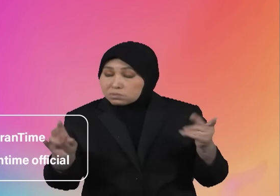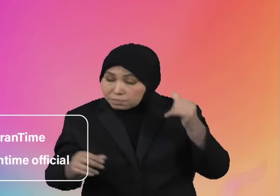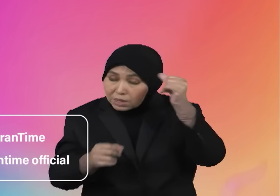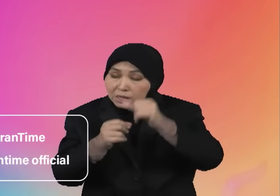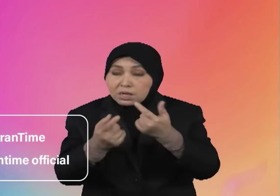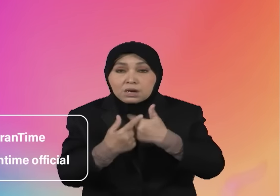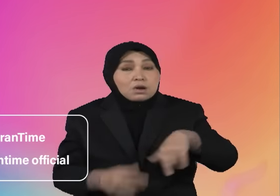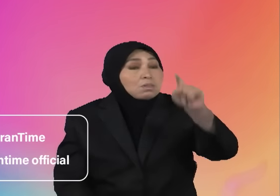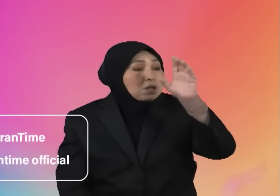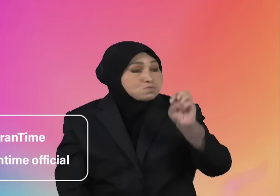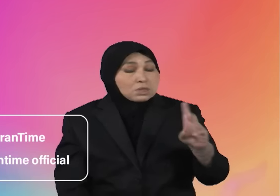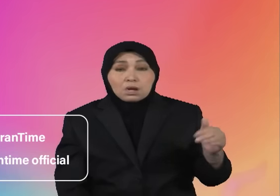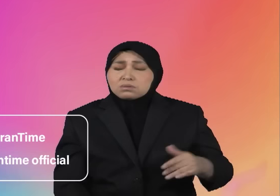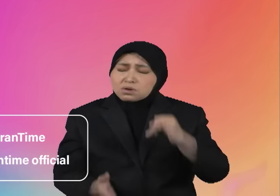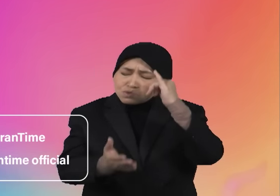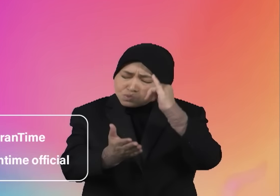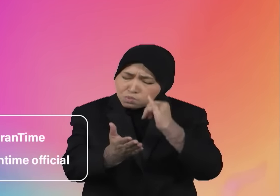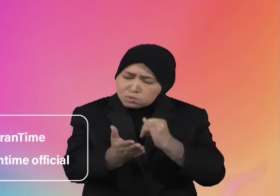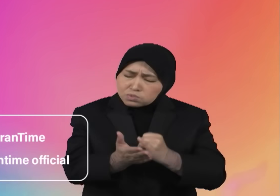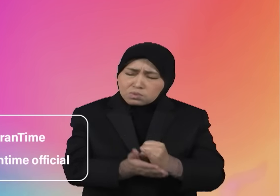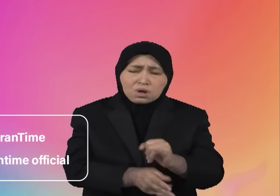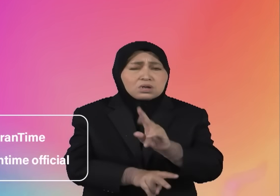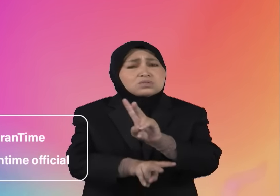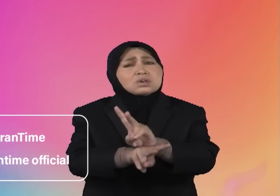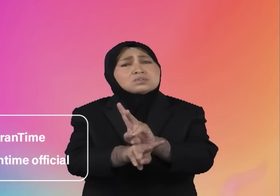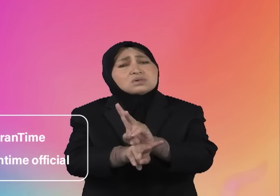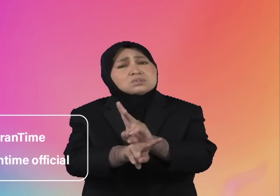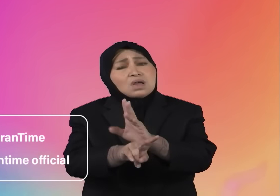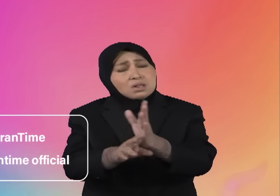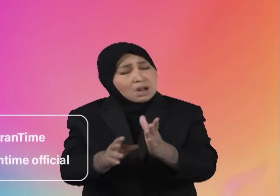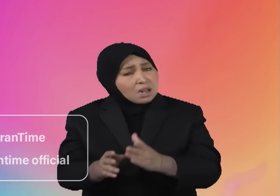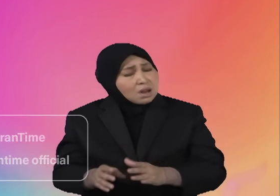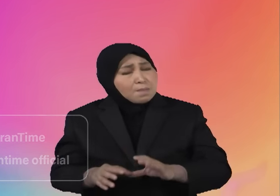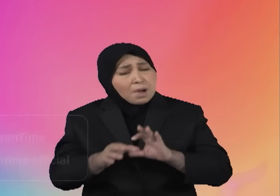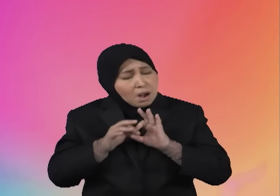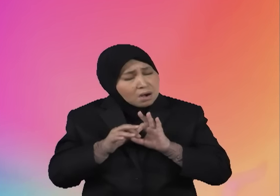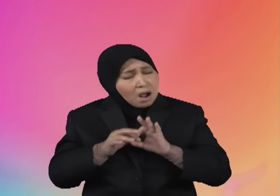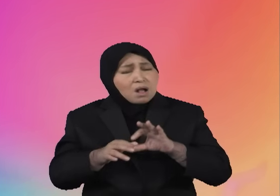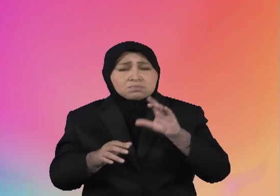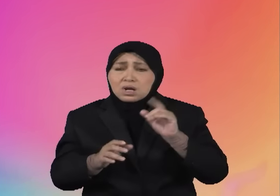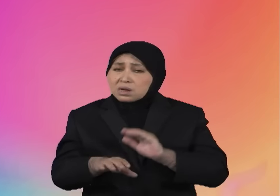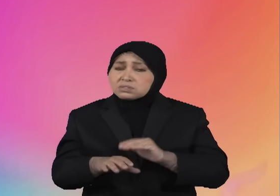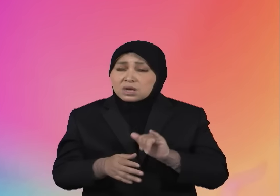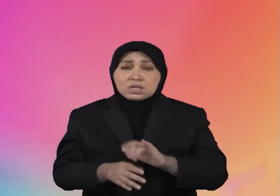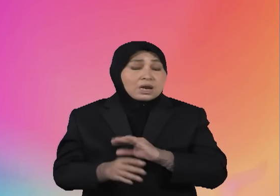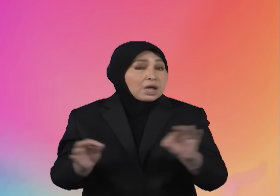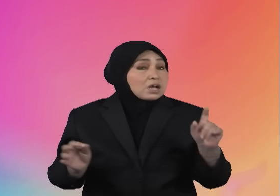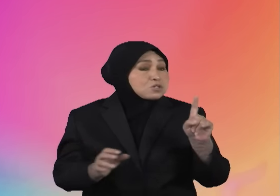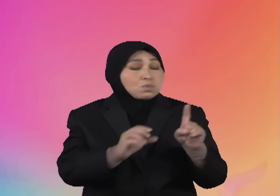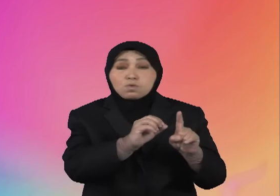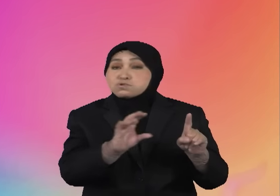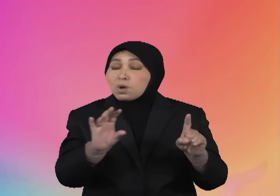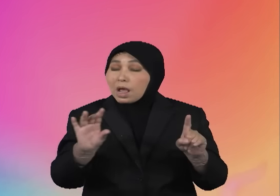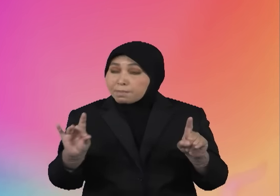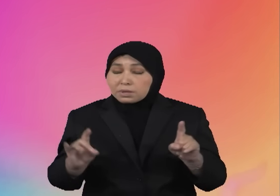Subhanahu Wa Taala agar jujur dalam kesaksian dan yang lebih berhak padanya. Diikuti pada ayat yang ke-108, anjuran